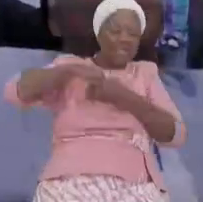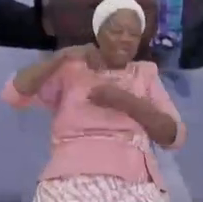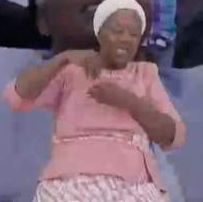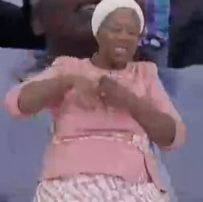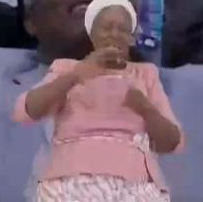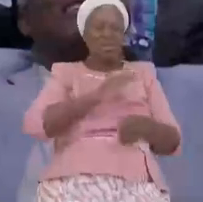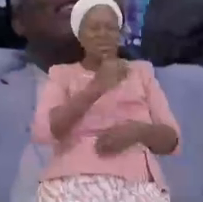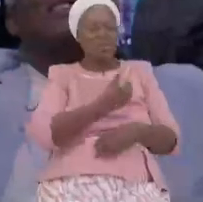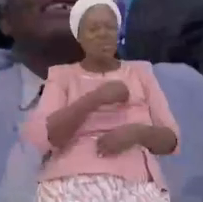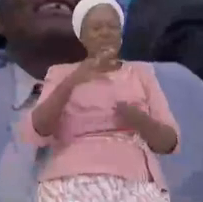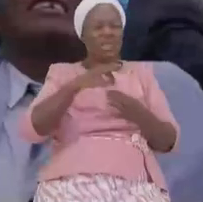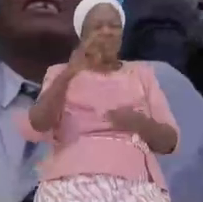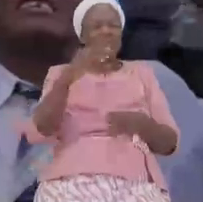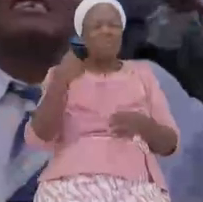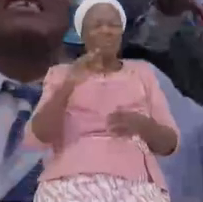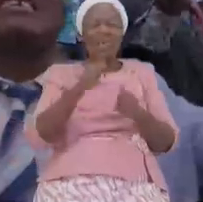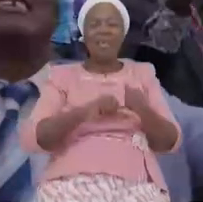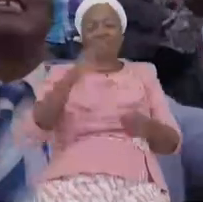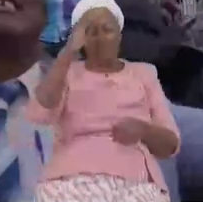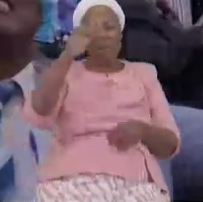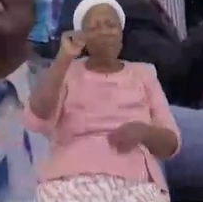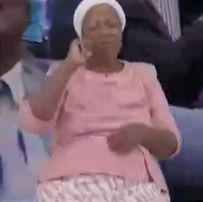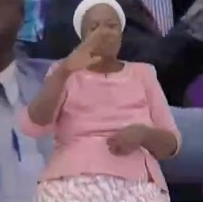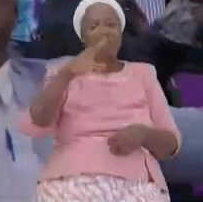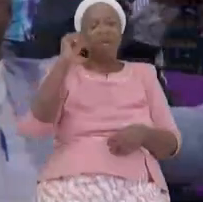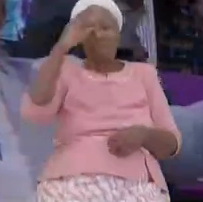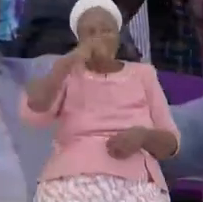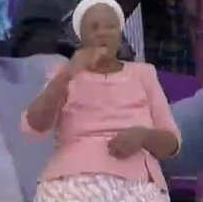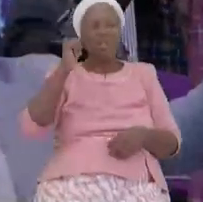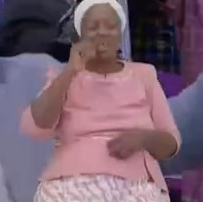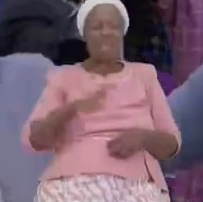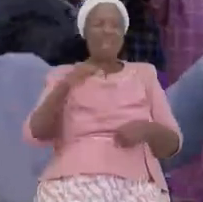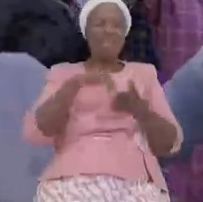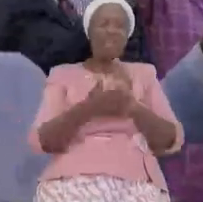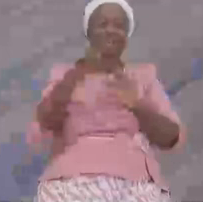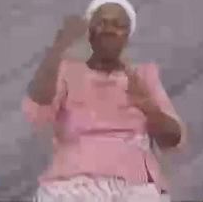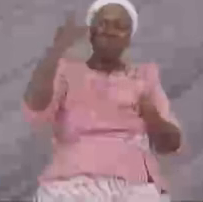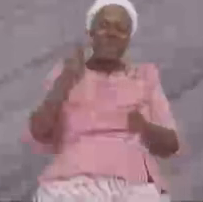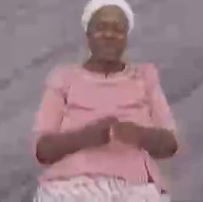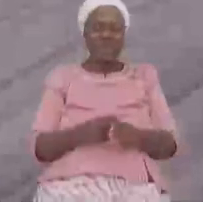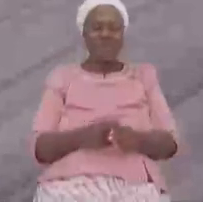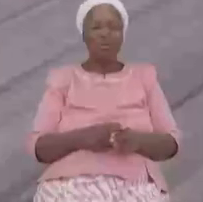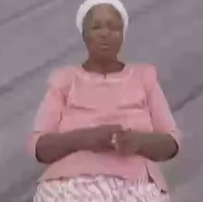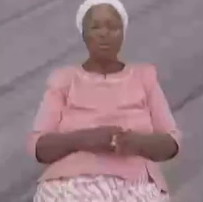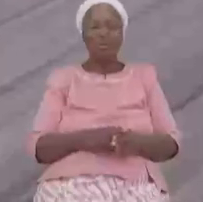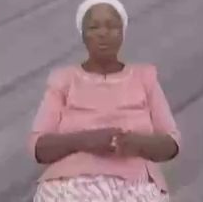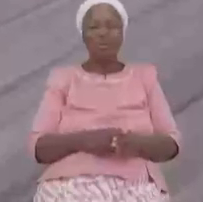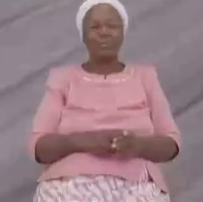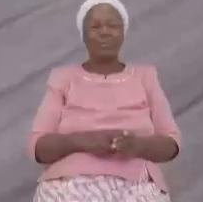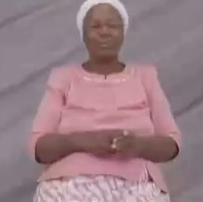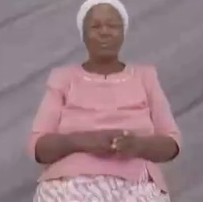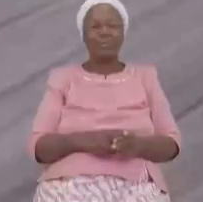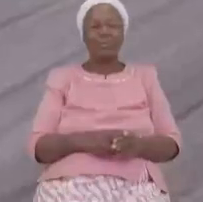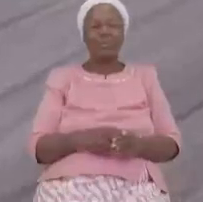l'intérieur, l'esprit de chaque homme, de toute femme, tout garçon, toute fille, au nom de Jésus. Nous